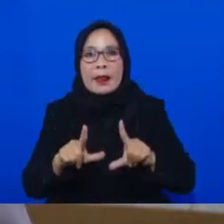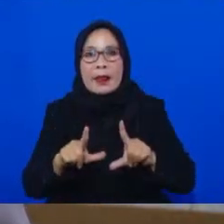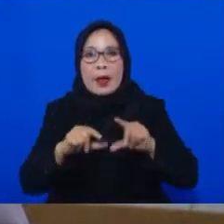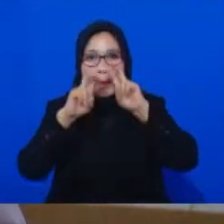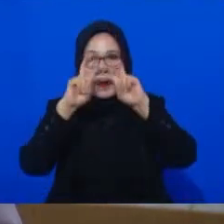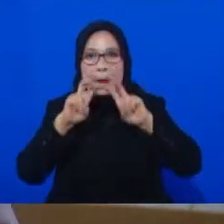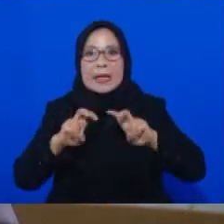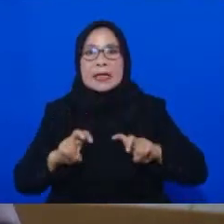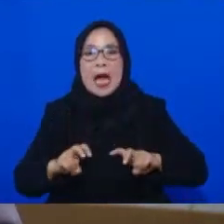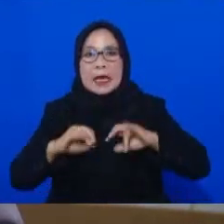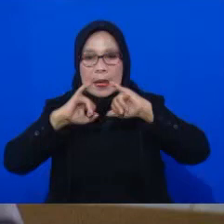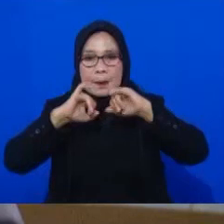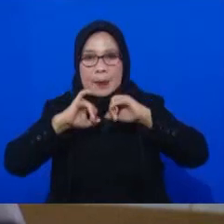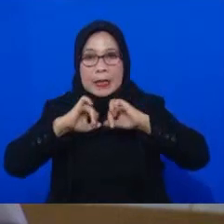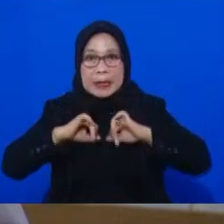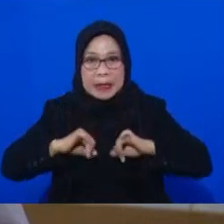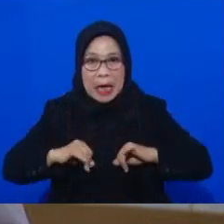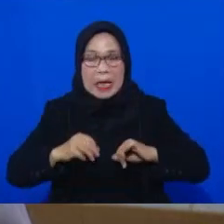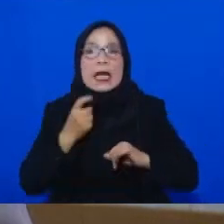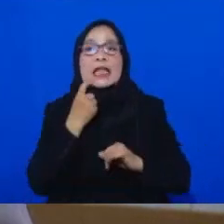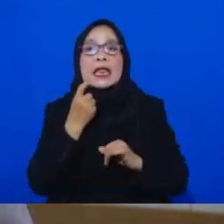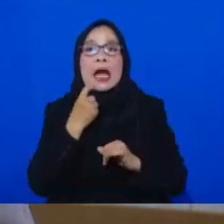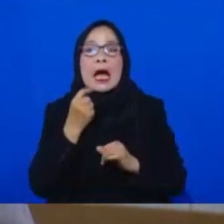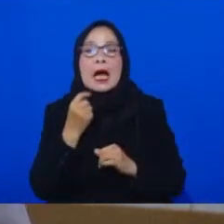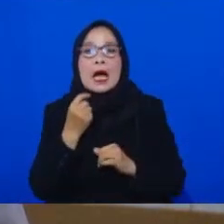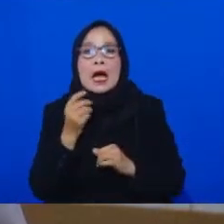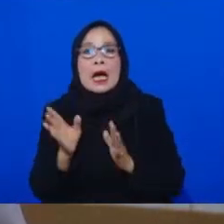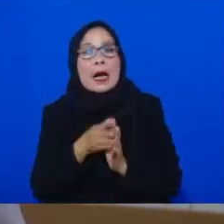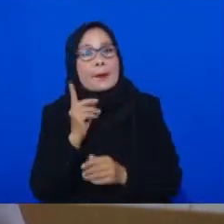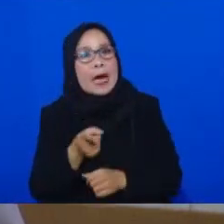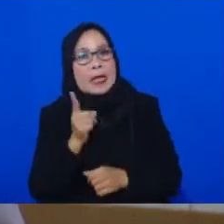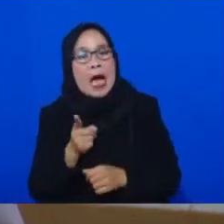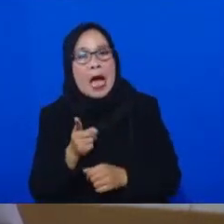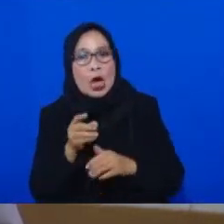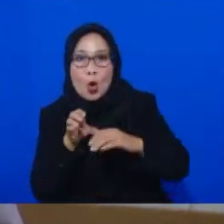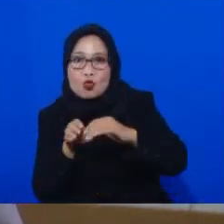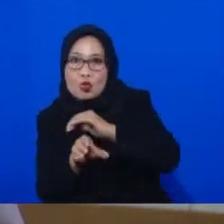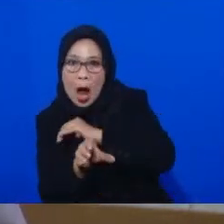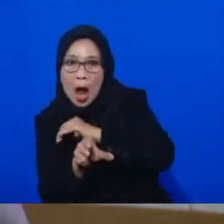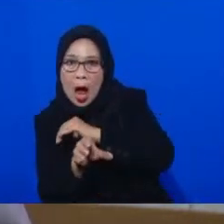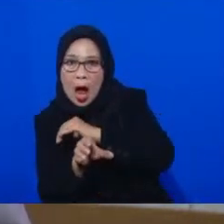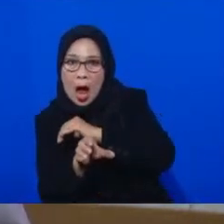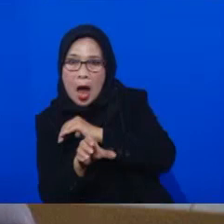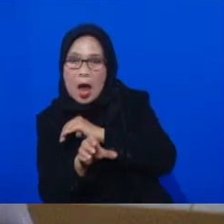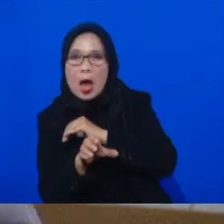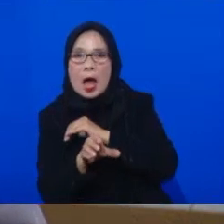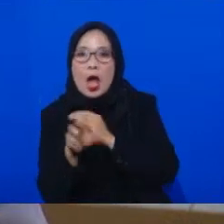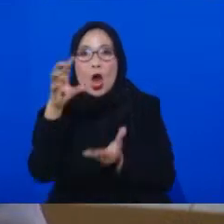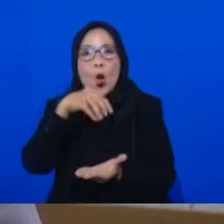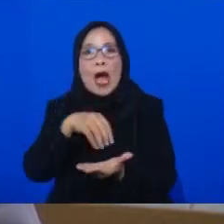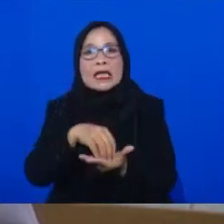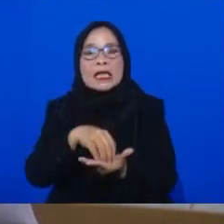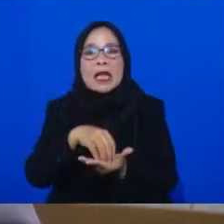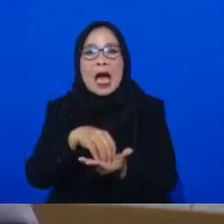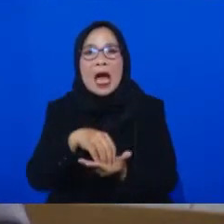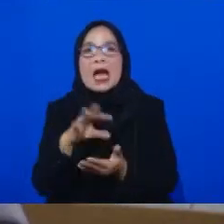pemeriksaan dan penyelidikan terkait dengan keberadaan gudang yang lokasinya